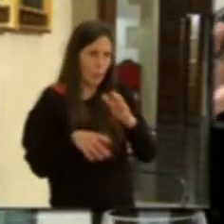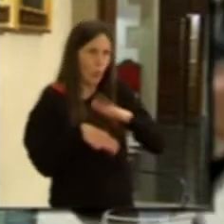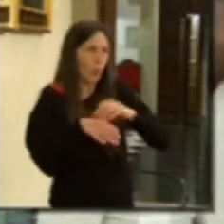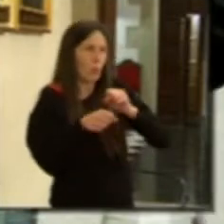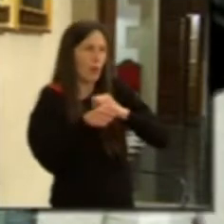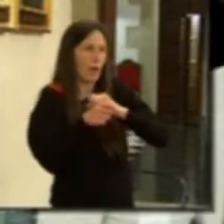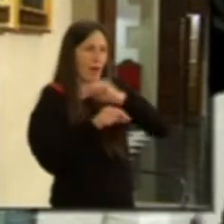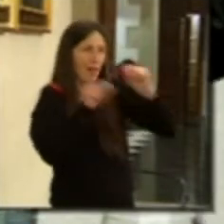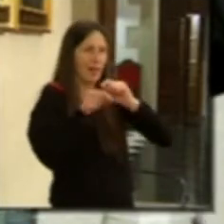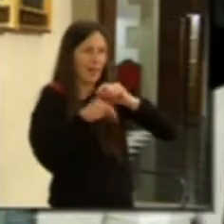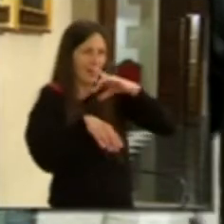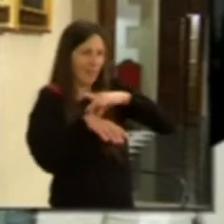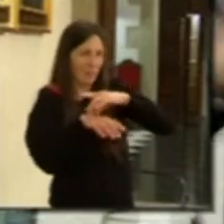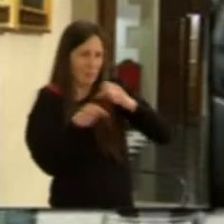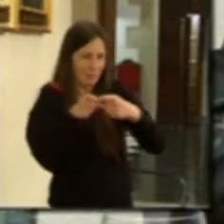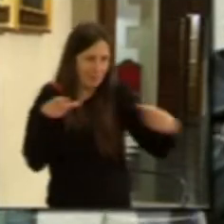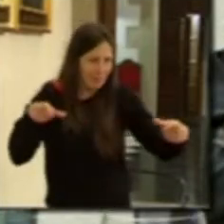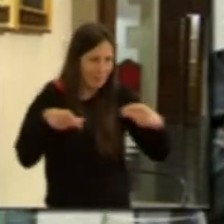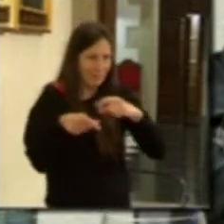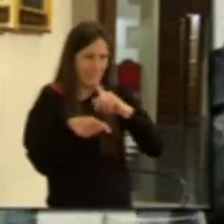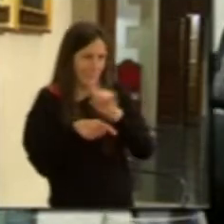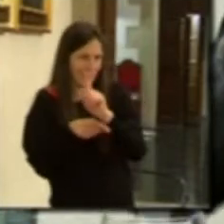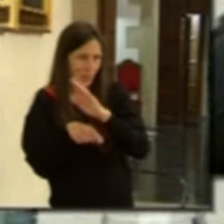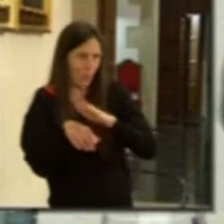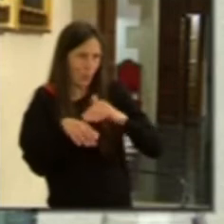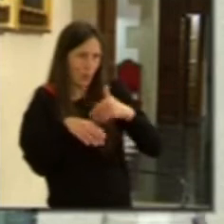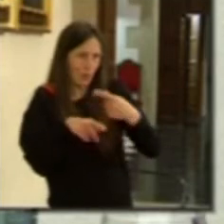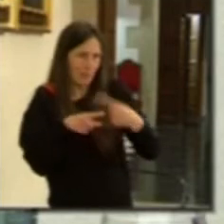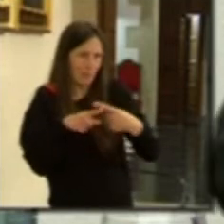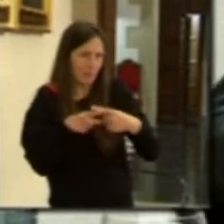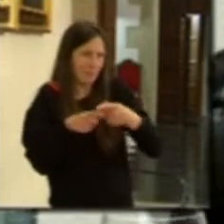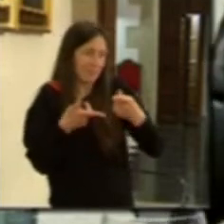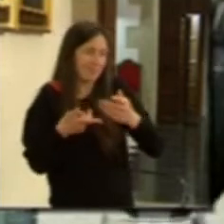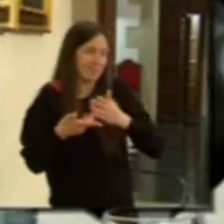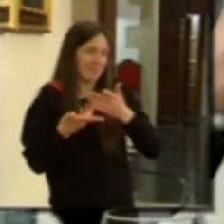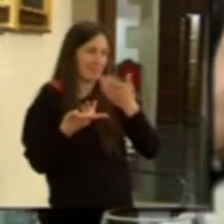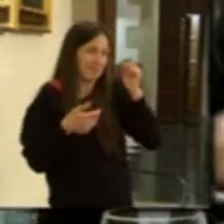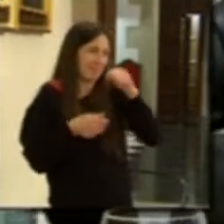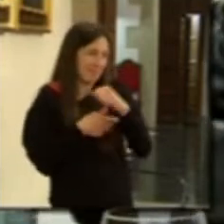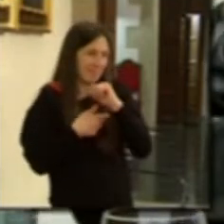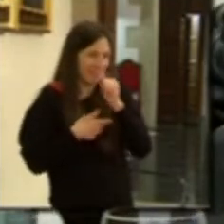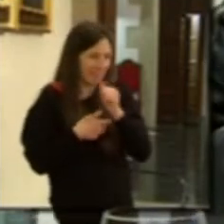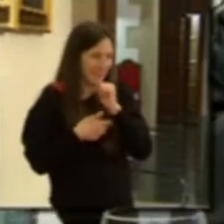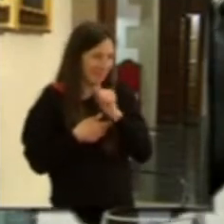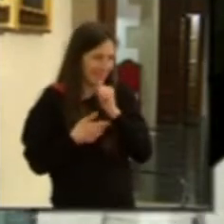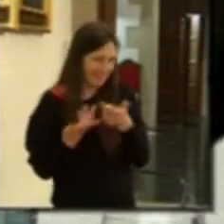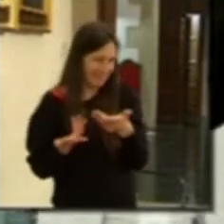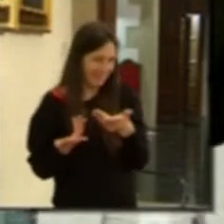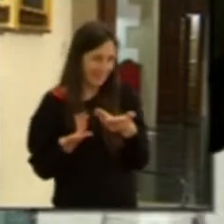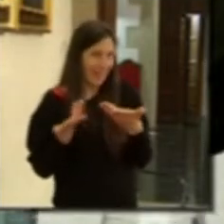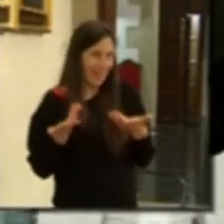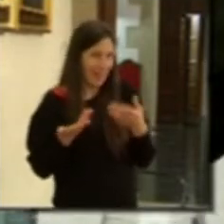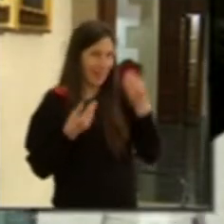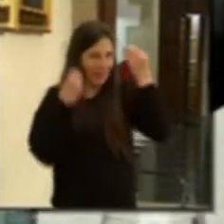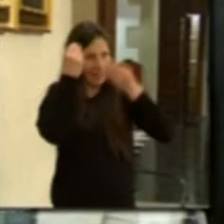haurem espatllat, perquè ja les veníem espatllant feia unes quantes dècades. Per tant, aquí jo aprofitaria per dir, aprofitem la vinentesa per